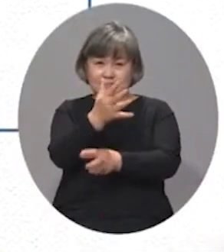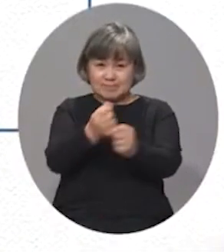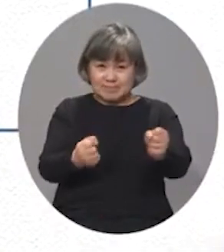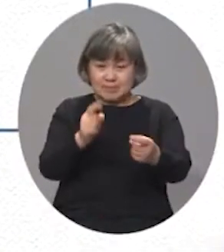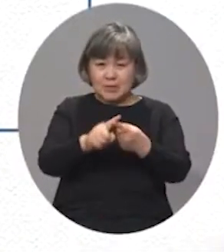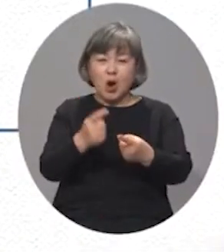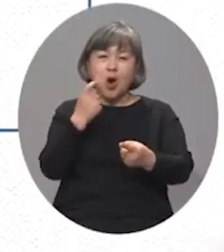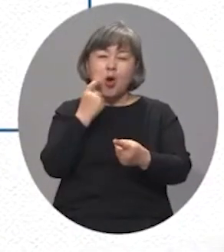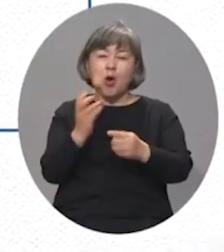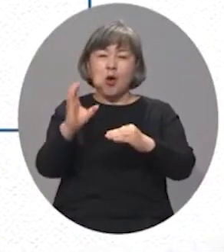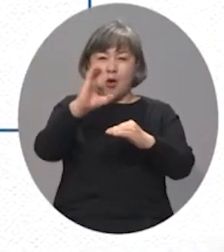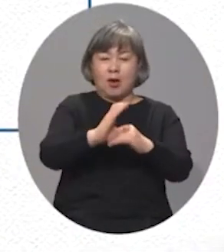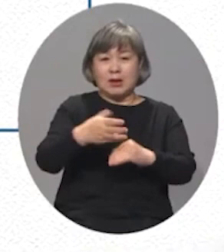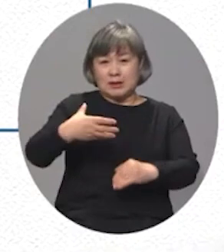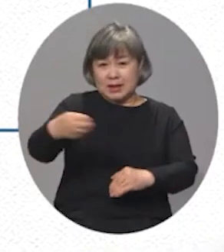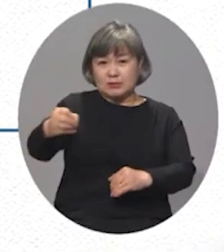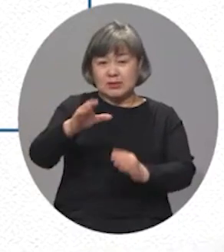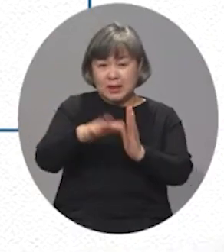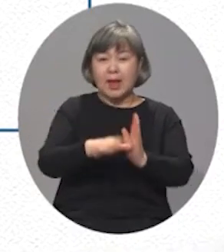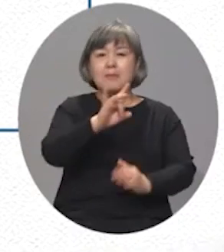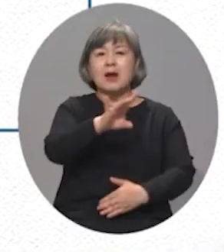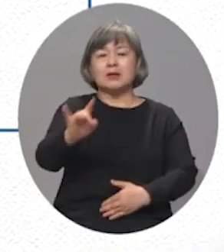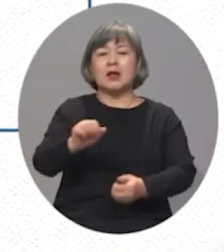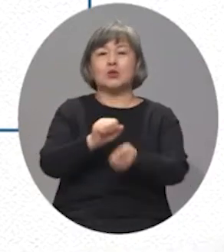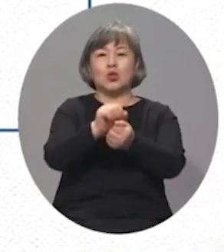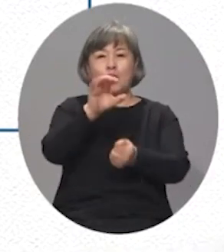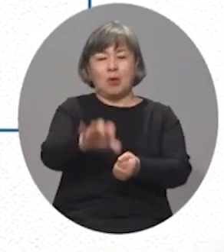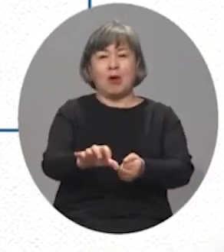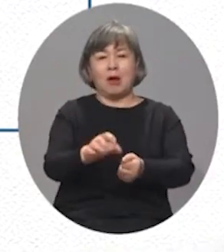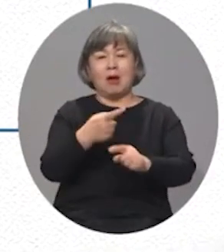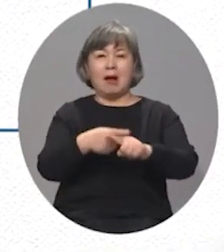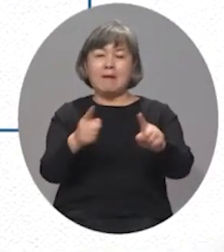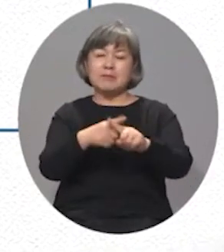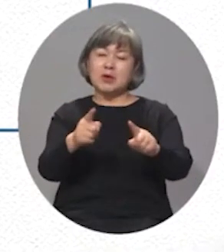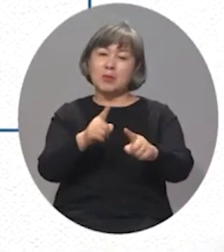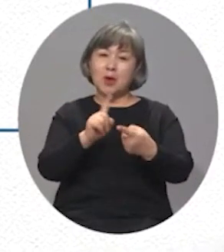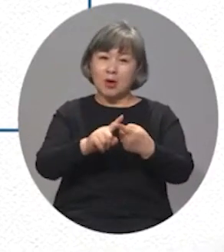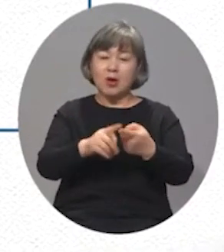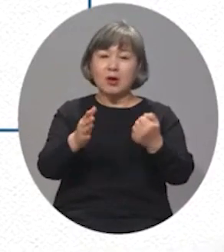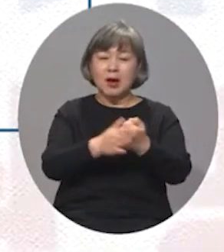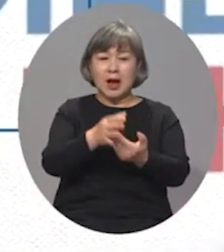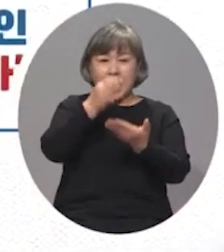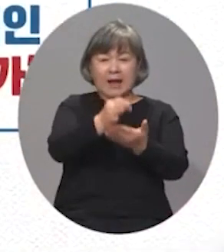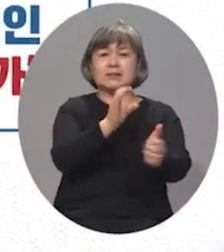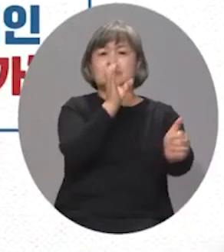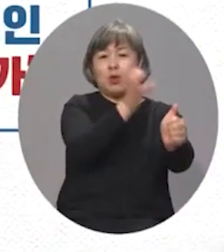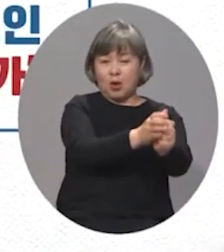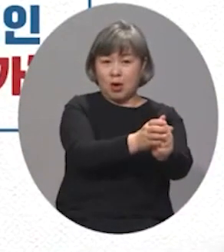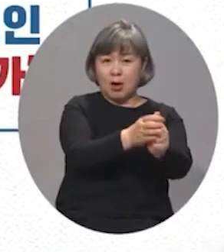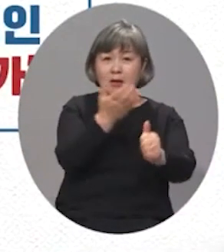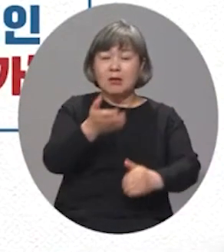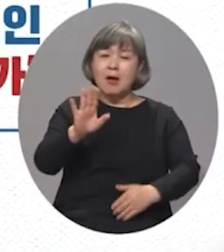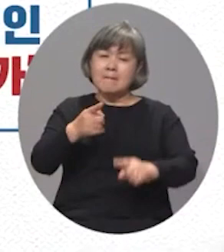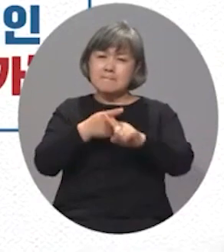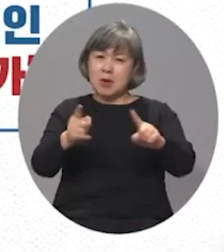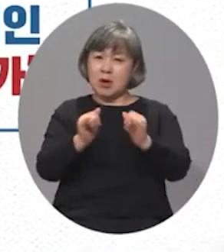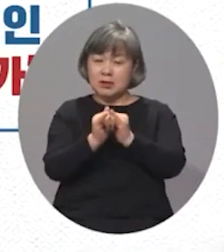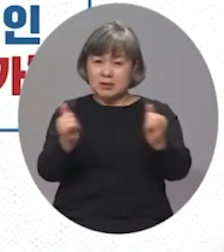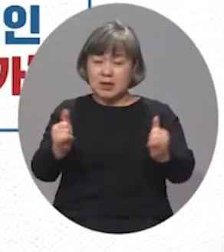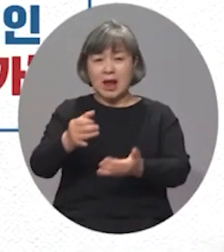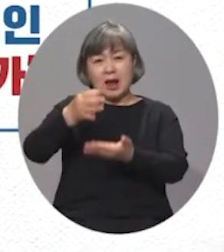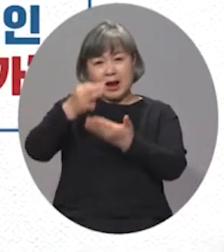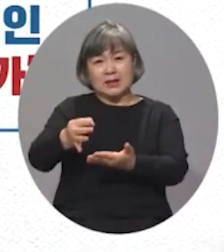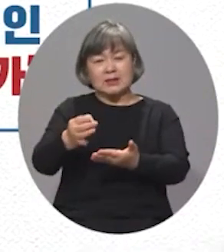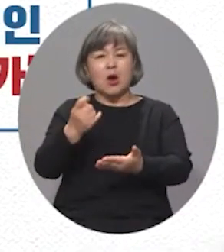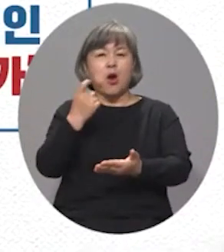매매대금을 부풀려 대출을 신청할 때마다 농협에선 감정평가 법인들한테 가치평가를 맡겼는데 평가사들이 가치를